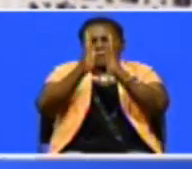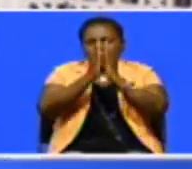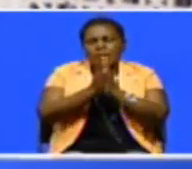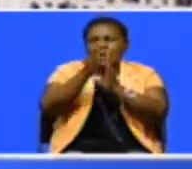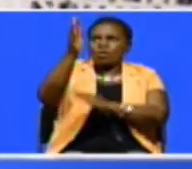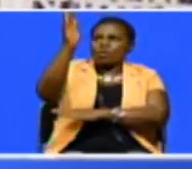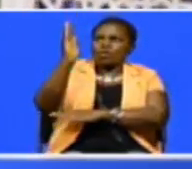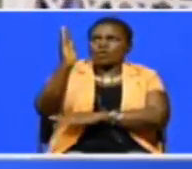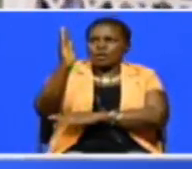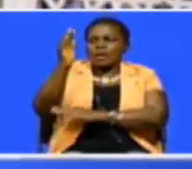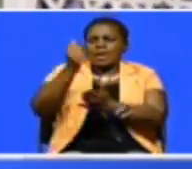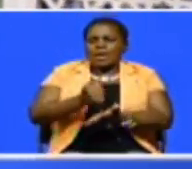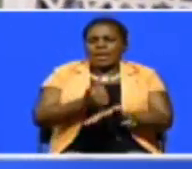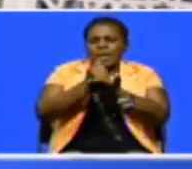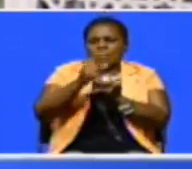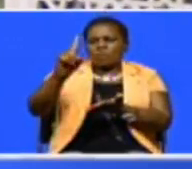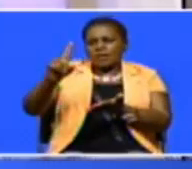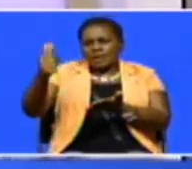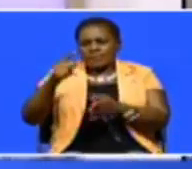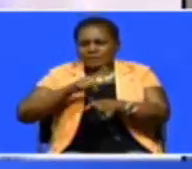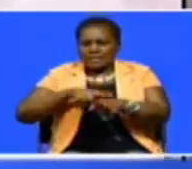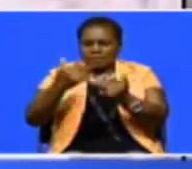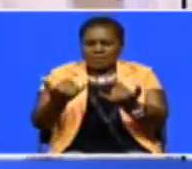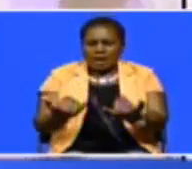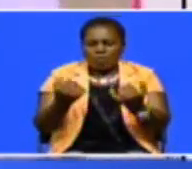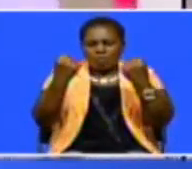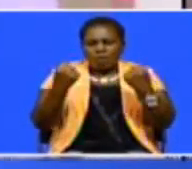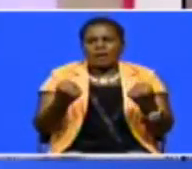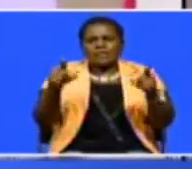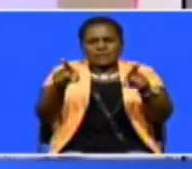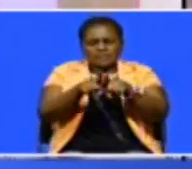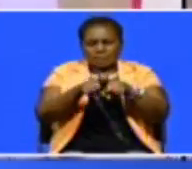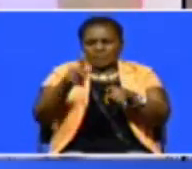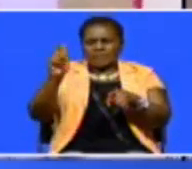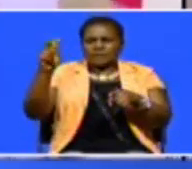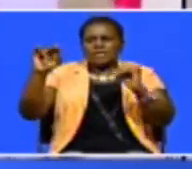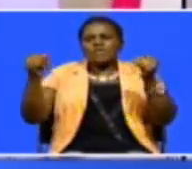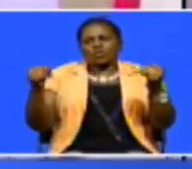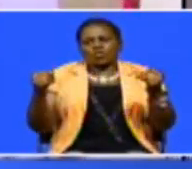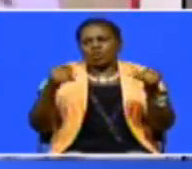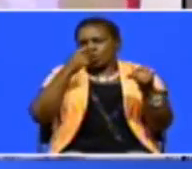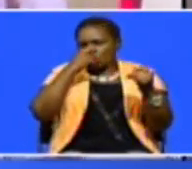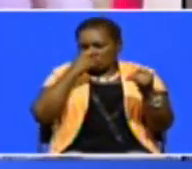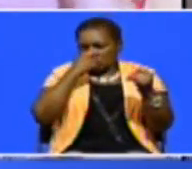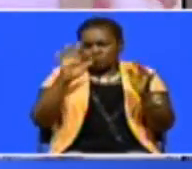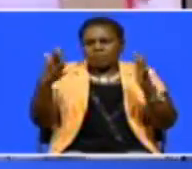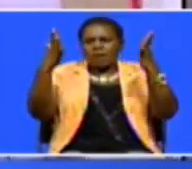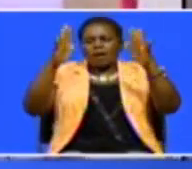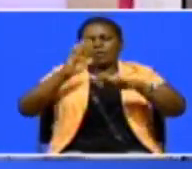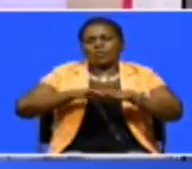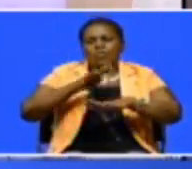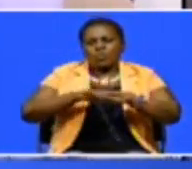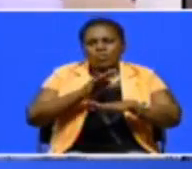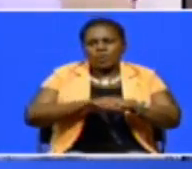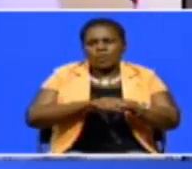Mungu, tusaidiane wakati huu mgumu. Pia kutoka kwetu KTN News, tunawatakia ni Idi Mbarak.